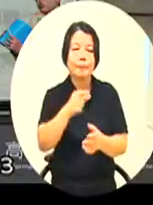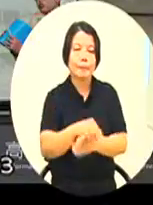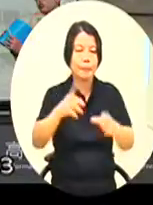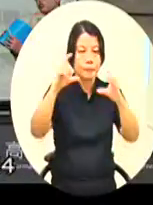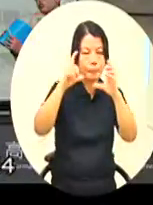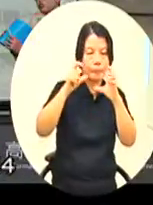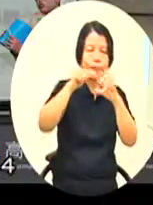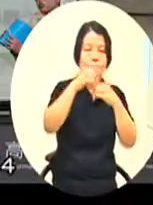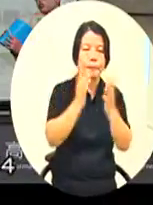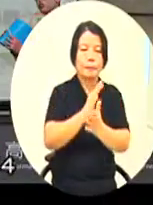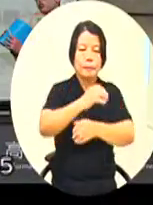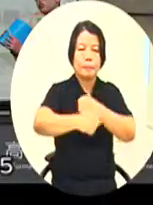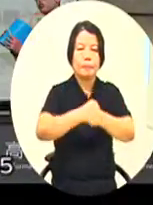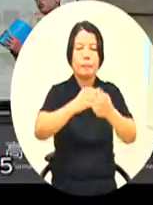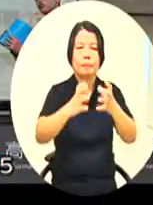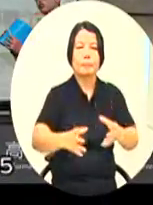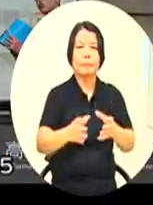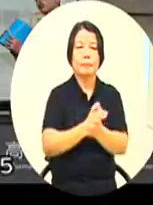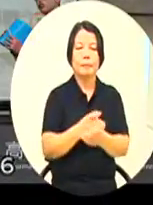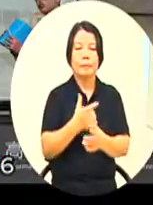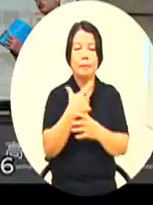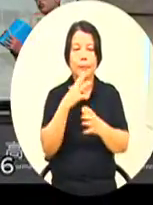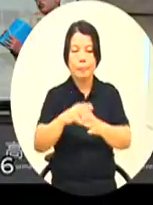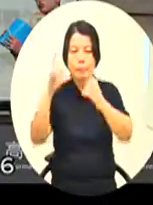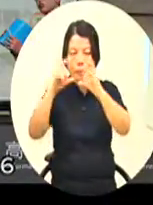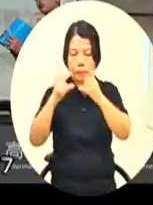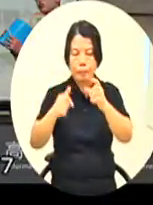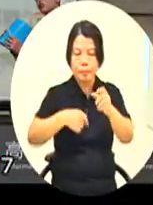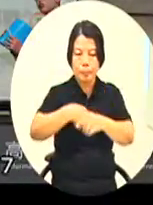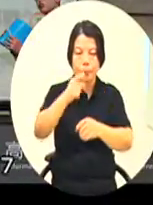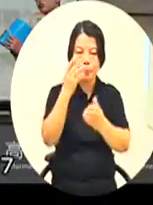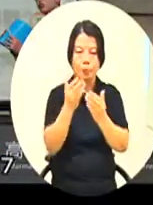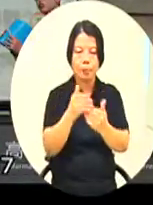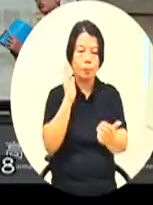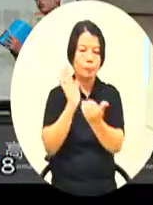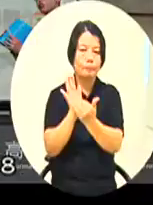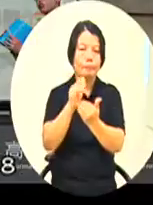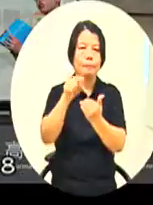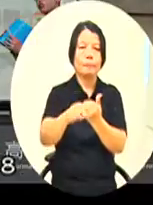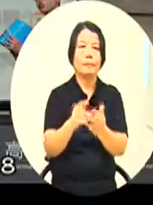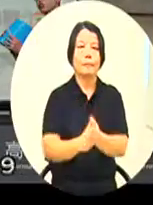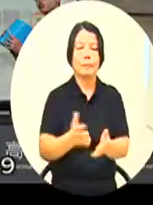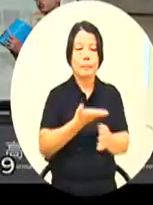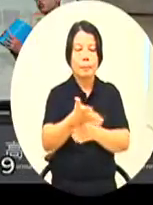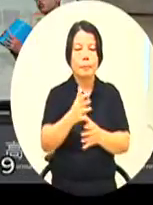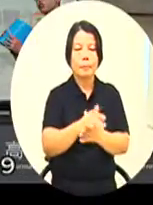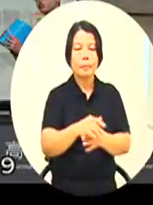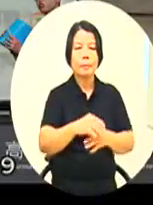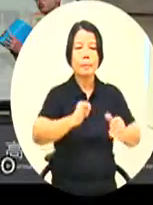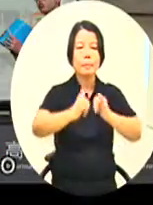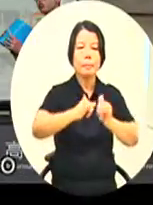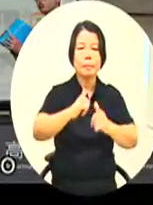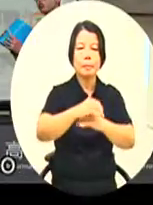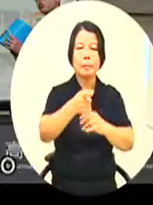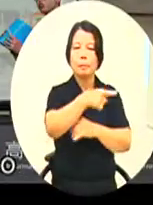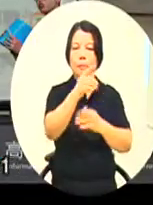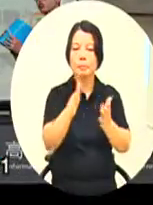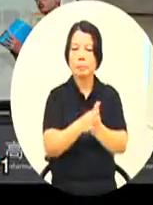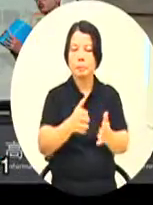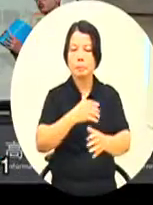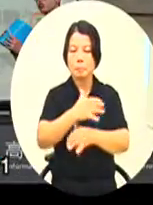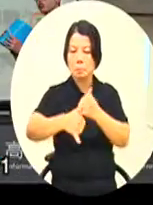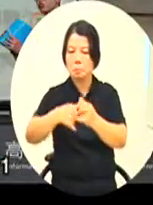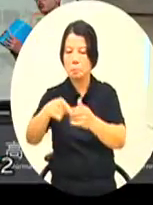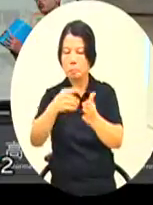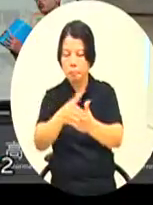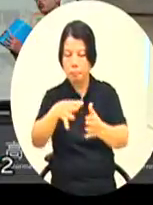活动的设计，让民众能够透过实际的行动来做防疫。这个我们把民众的行为模式放入我们整个卫教宣导的思